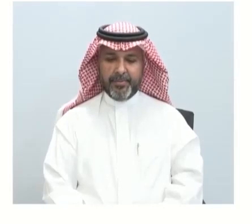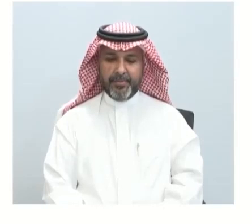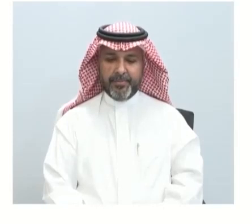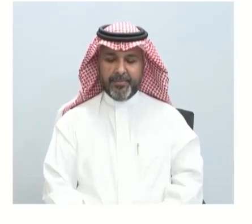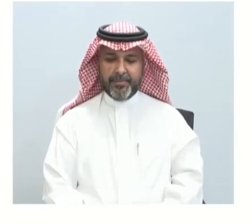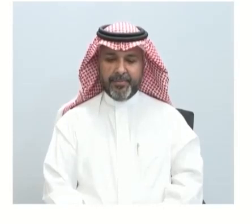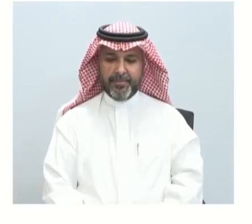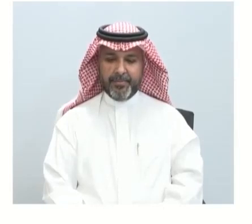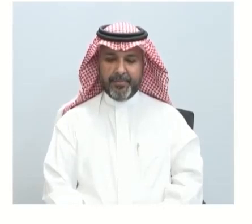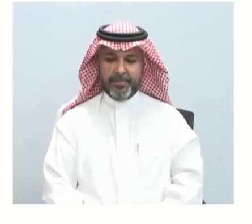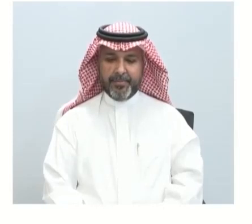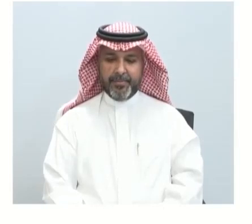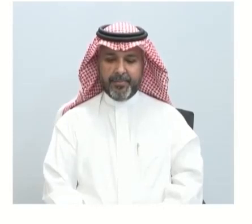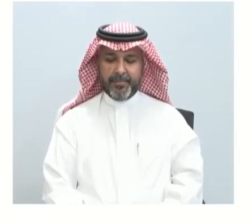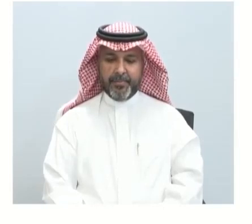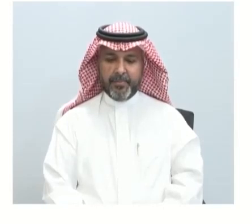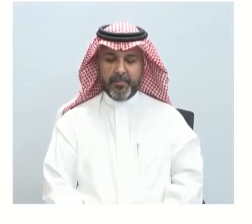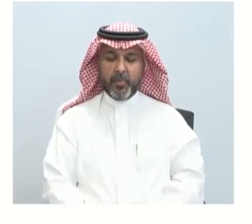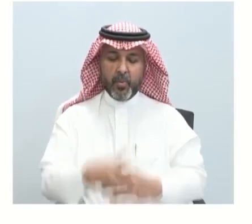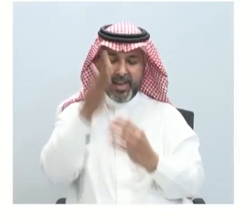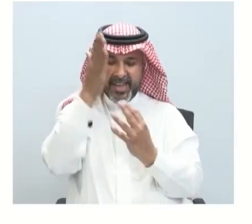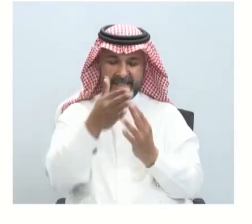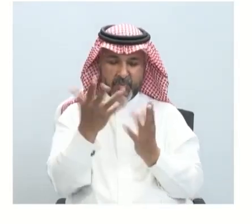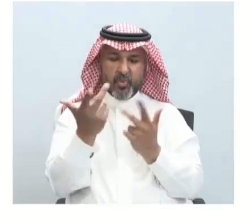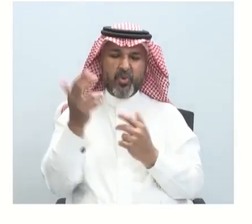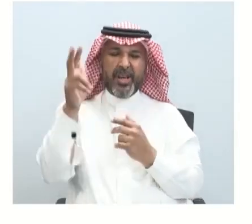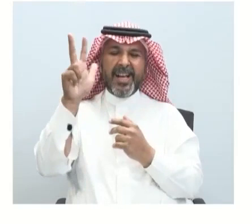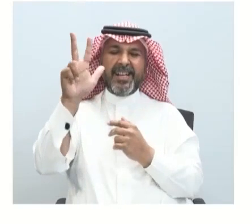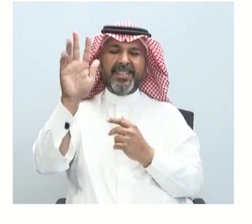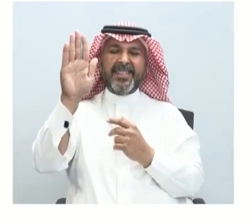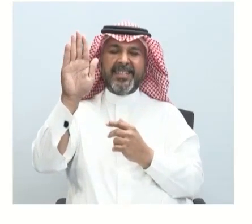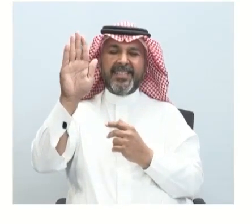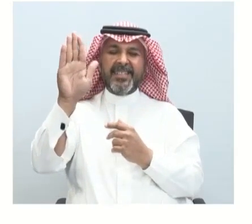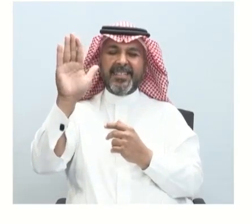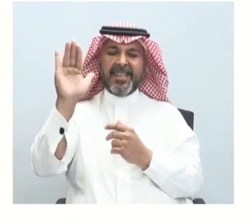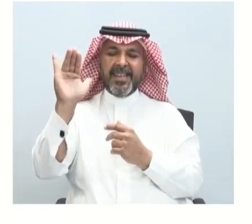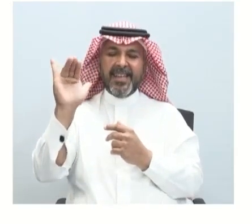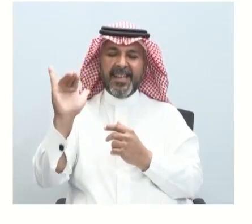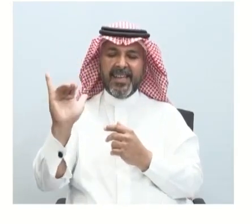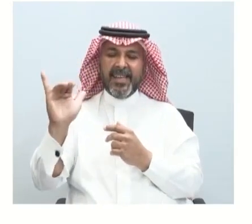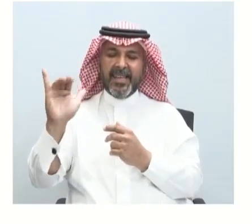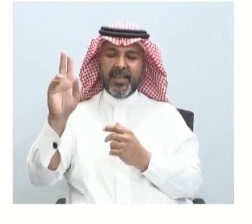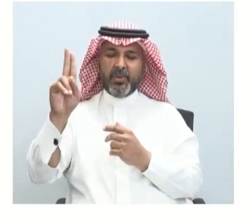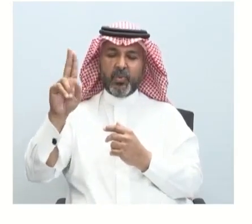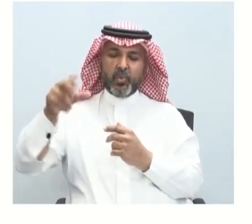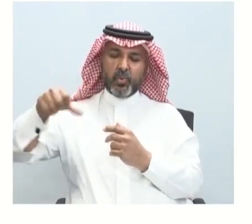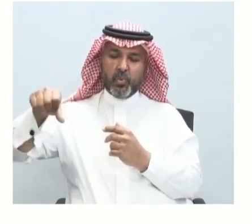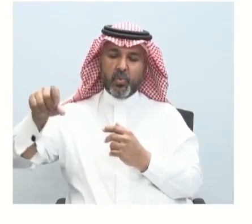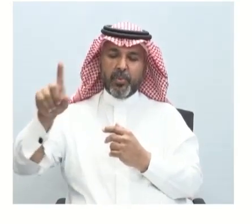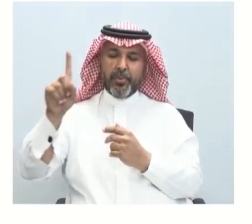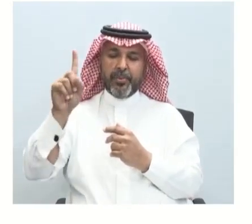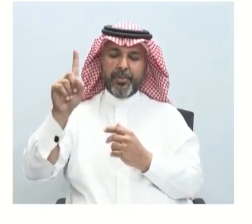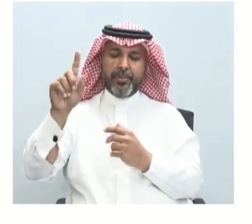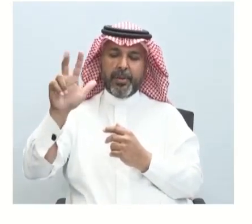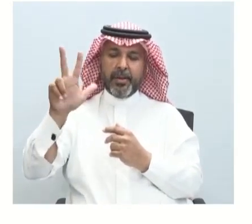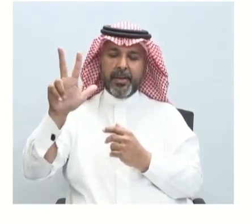النهائي تحدث عمليه انقسام السيتوبلازم اذا هنا بعد الانتهاء في الطور النهائي مباشره سوف تحدث عمليه انقسام السيتوبلازم